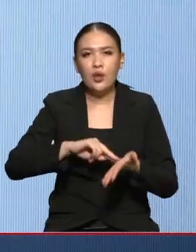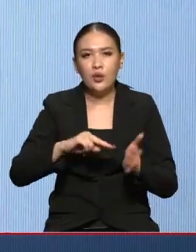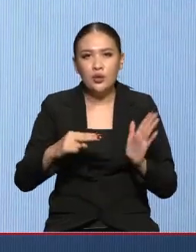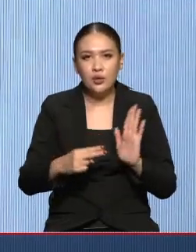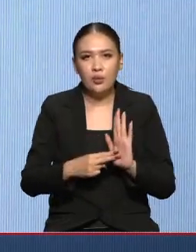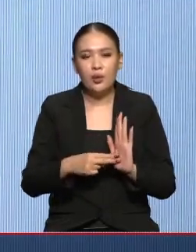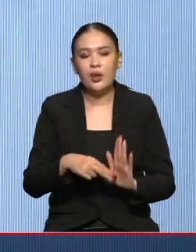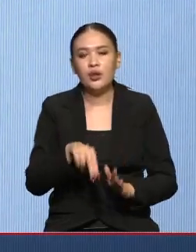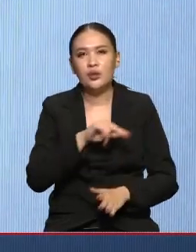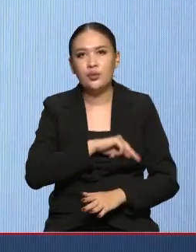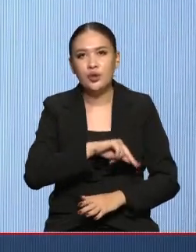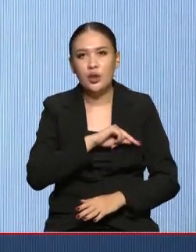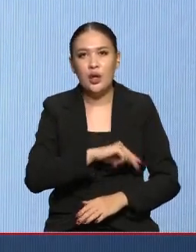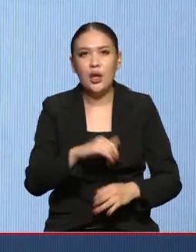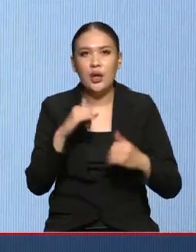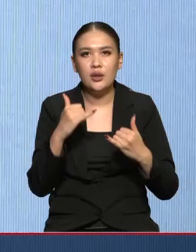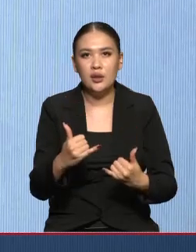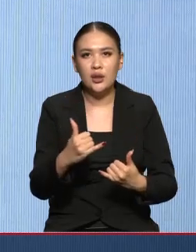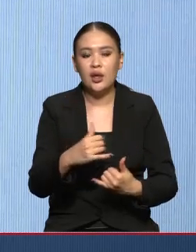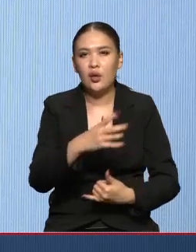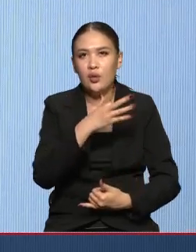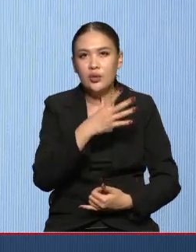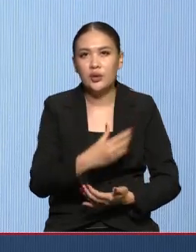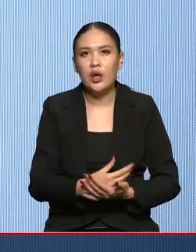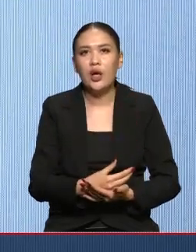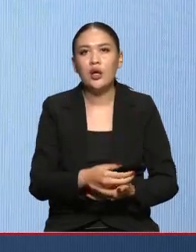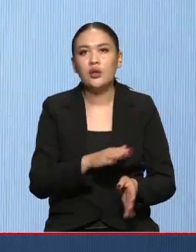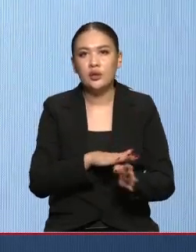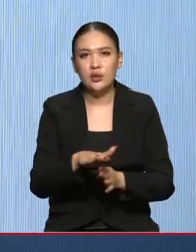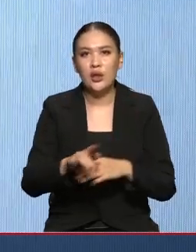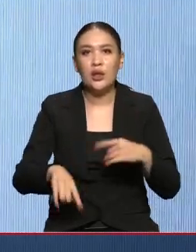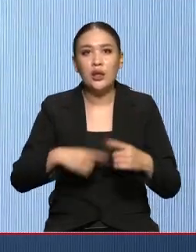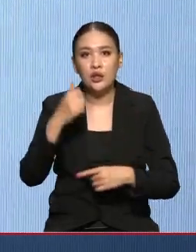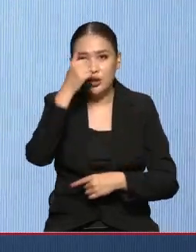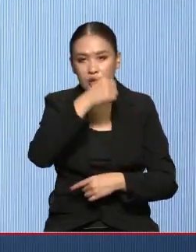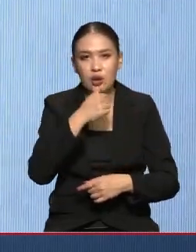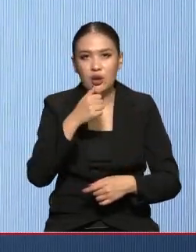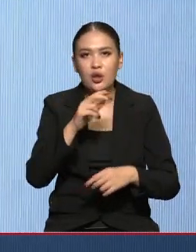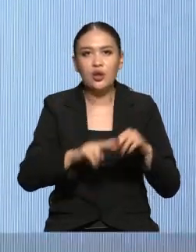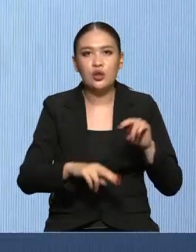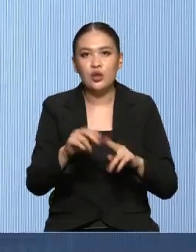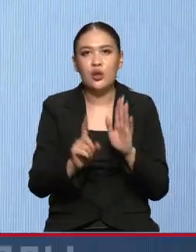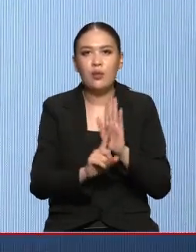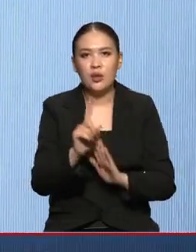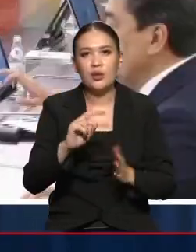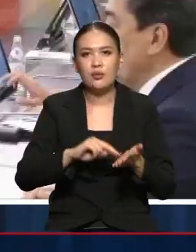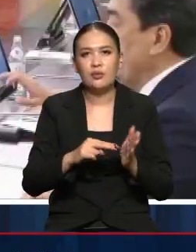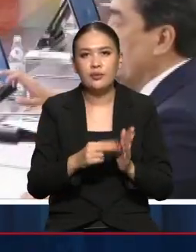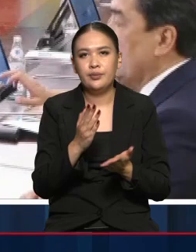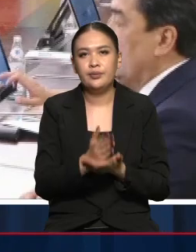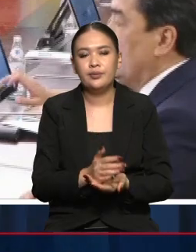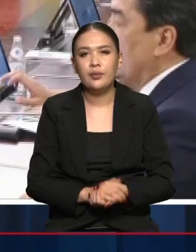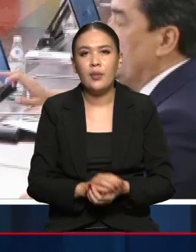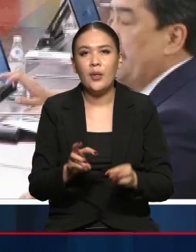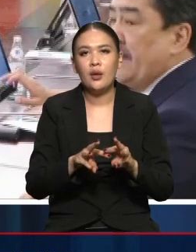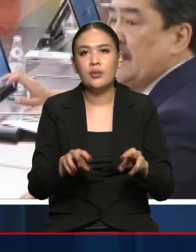жобалау жұмыстары қазіргі күні жүріп жатыр. Келесі жылы құрылысты бастаймыз деп жоспарлап отырмыз.